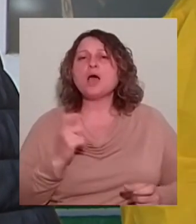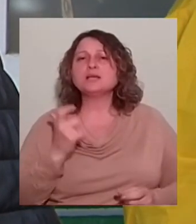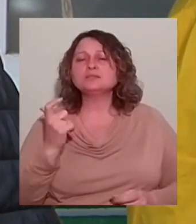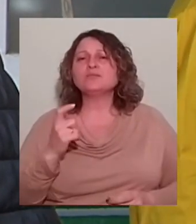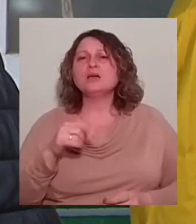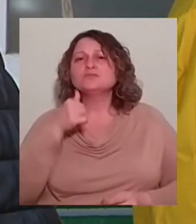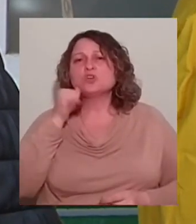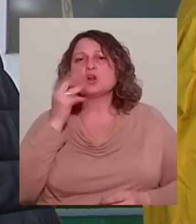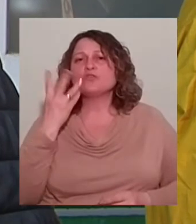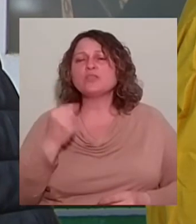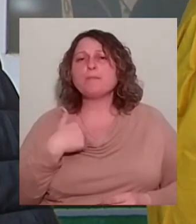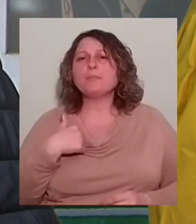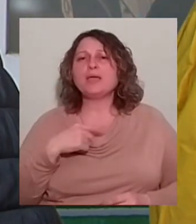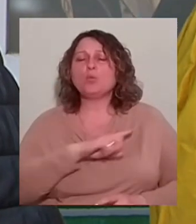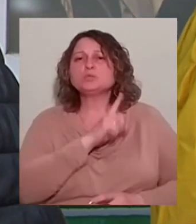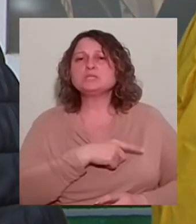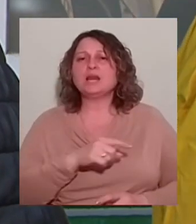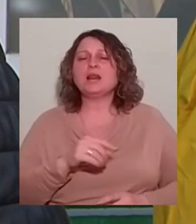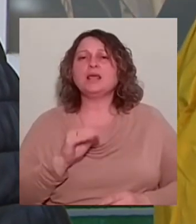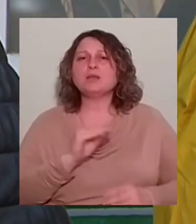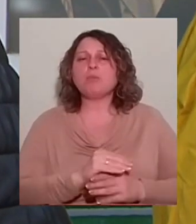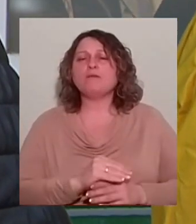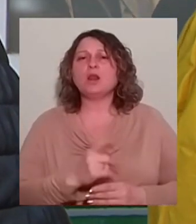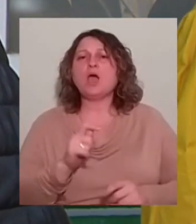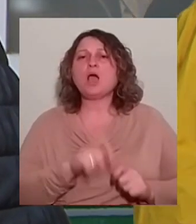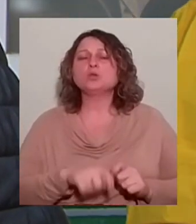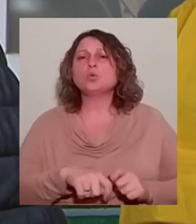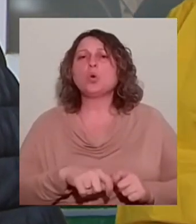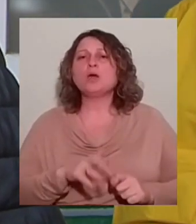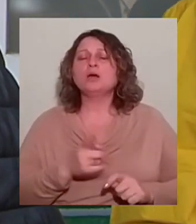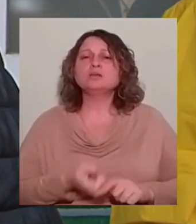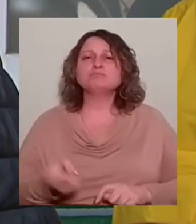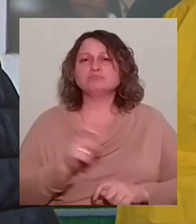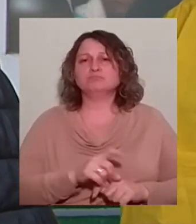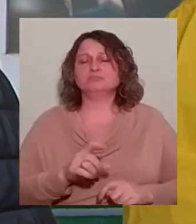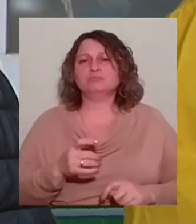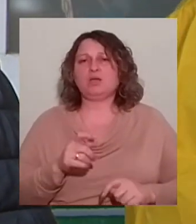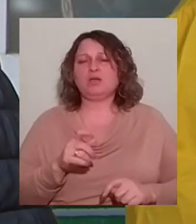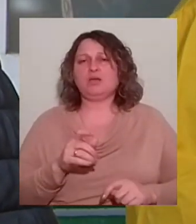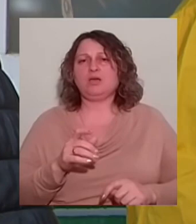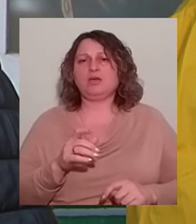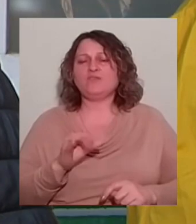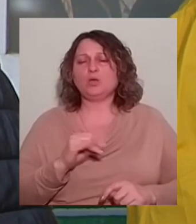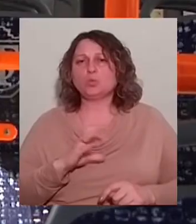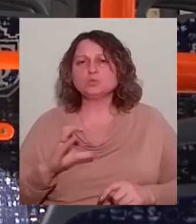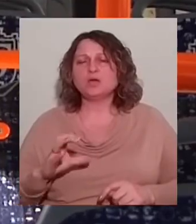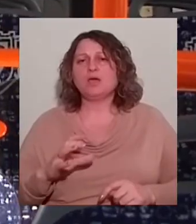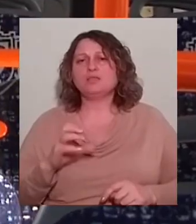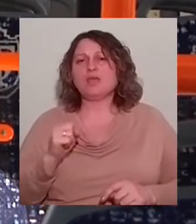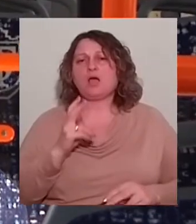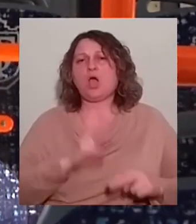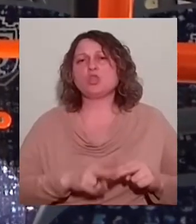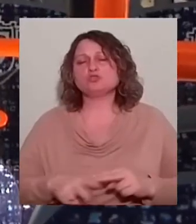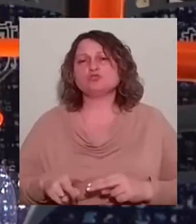мы усилили контроль в связи с риском появления коронавируса, контроль за дезинфекцией на конечных остановках. Надалі